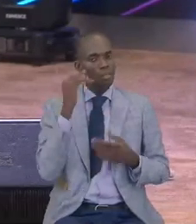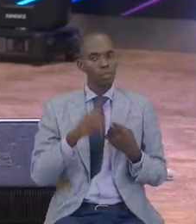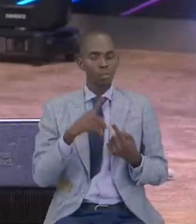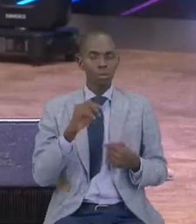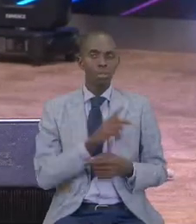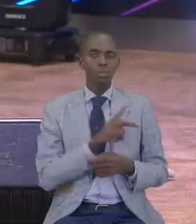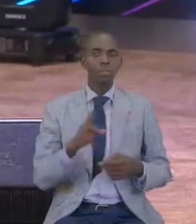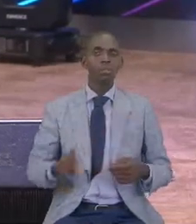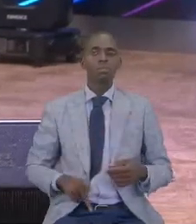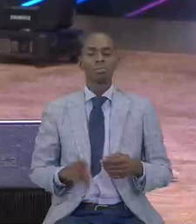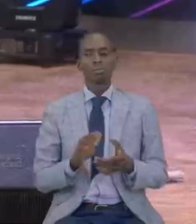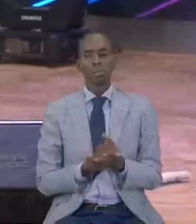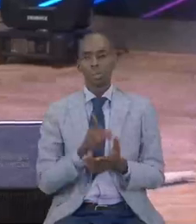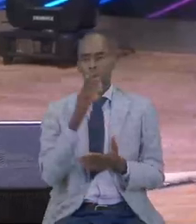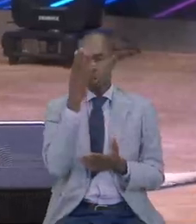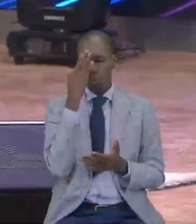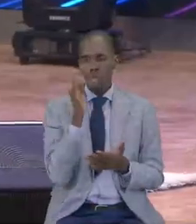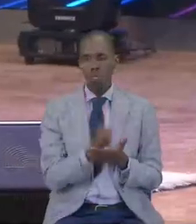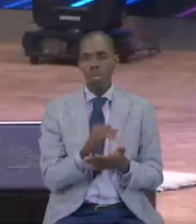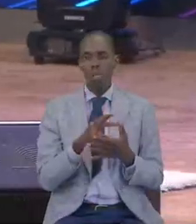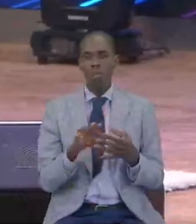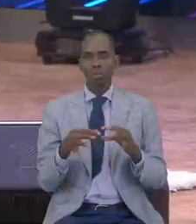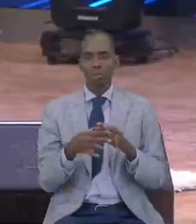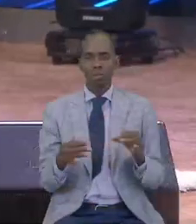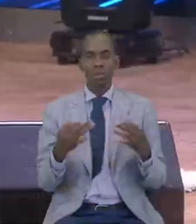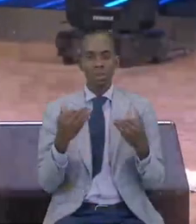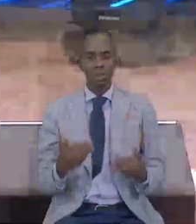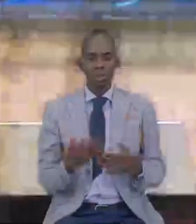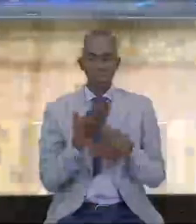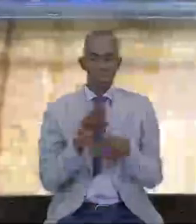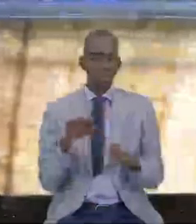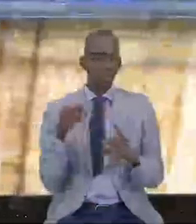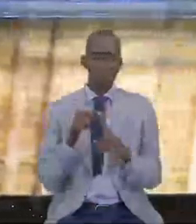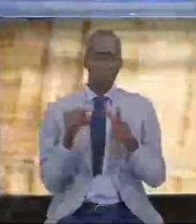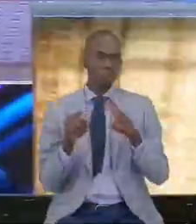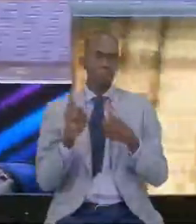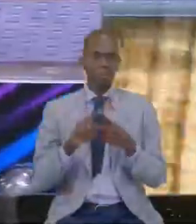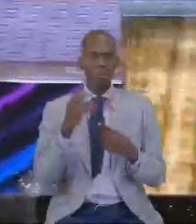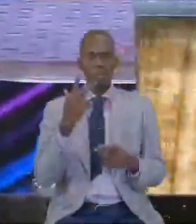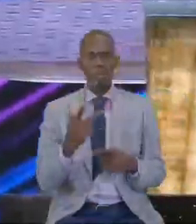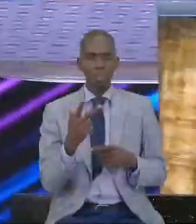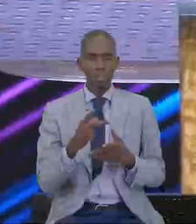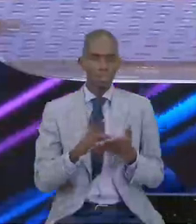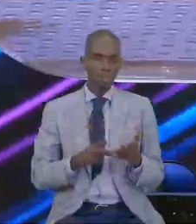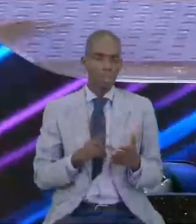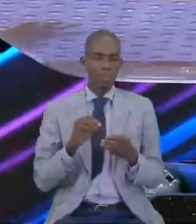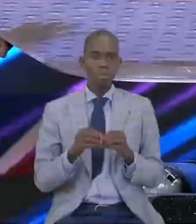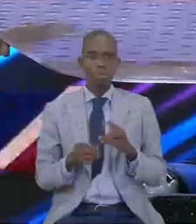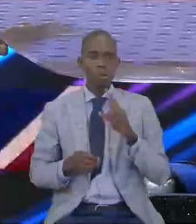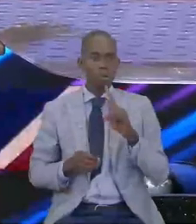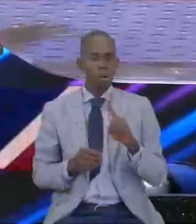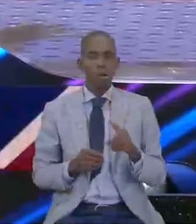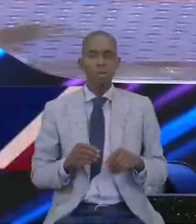Vous connaissez l'histoire déjà. Nous divisons cette partie, ce deuxième point, en trois éléments. Premièrement, la